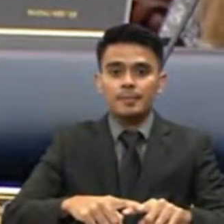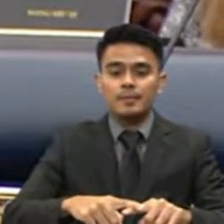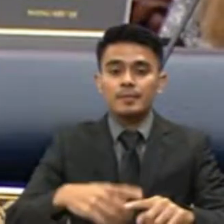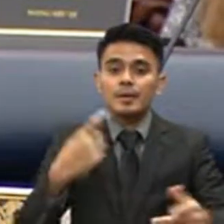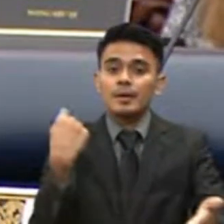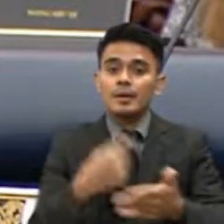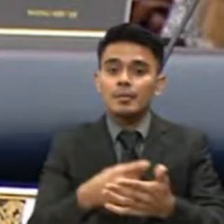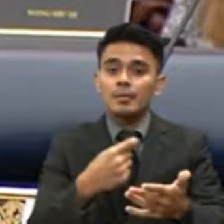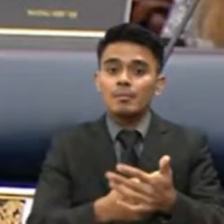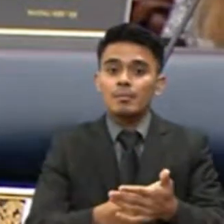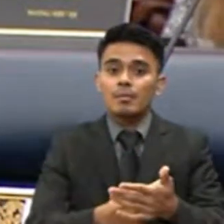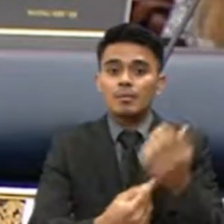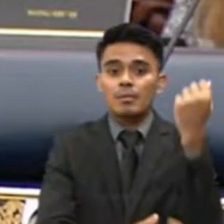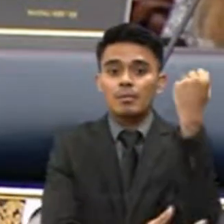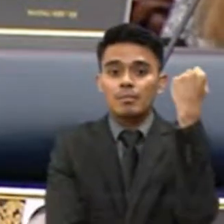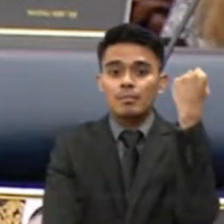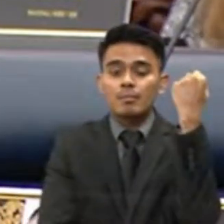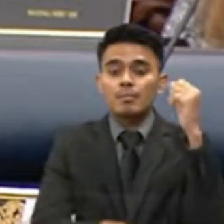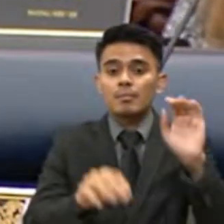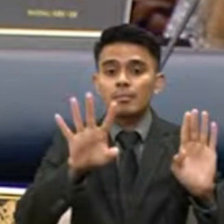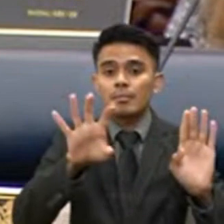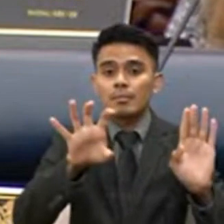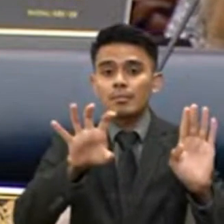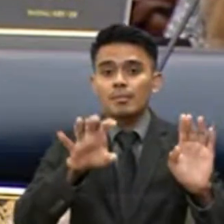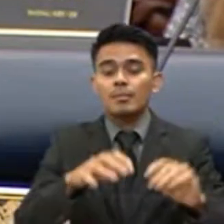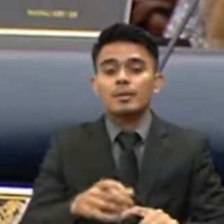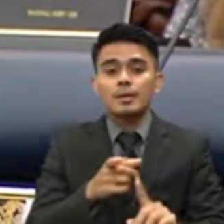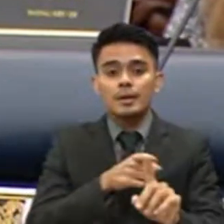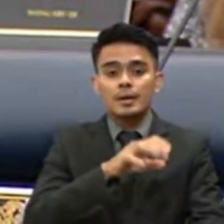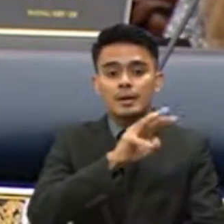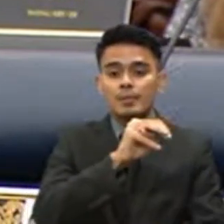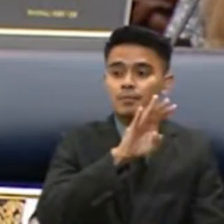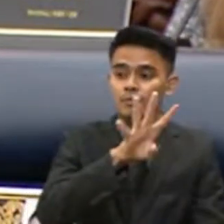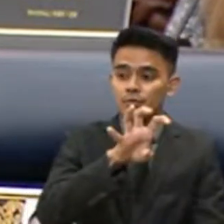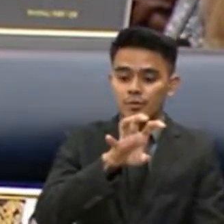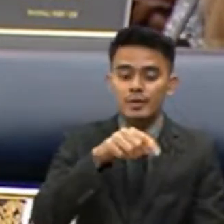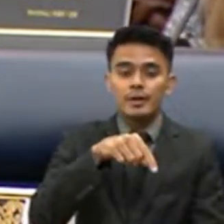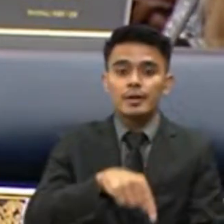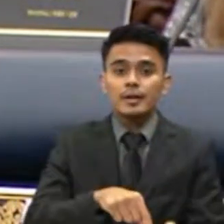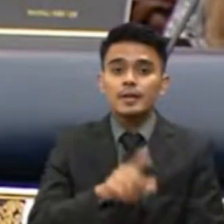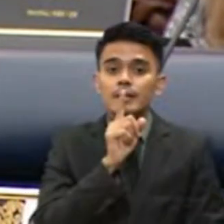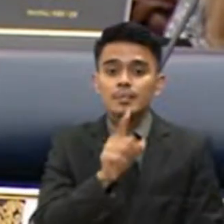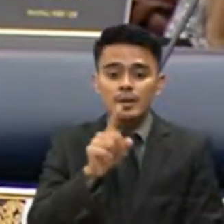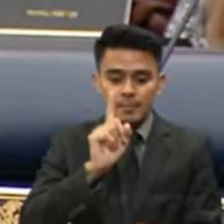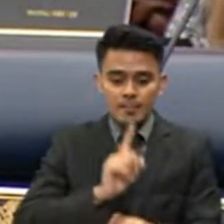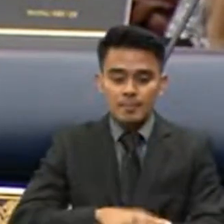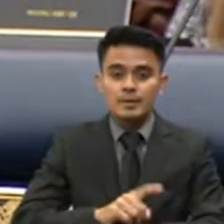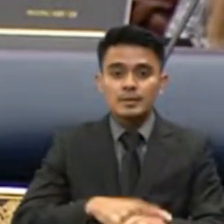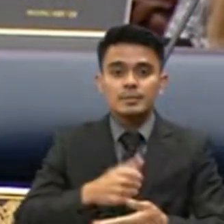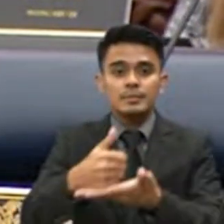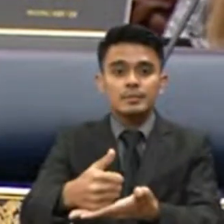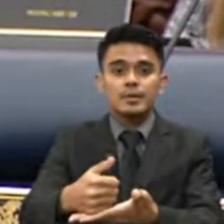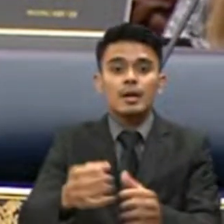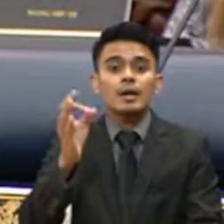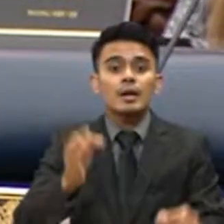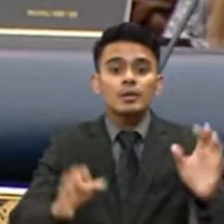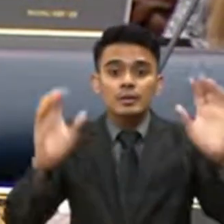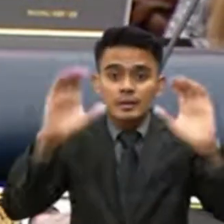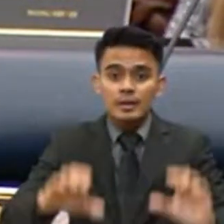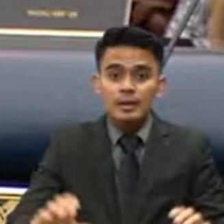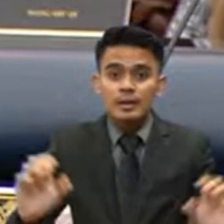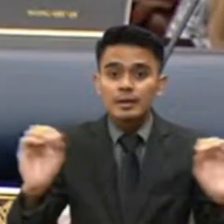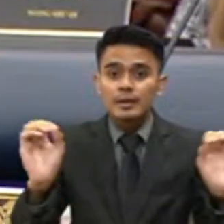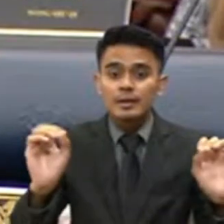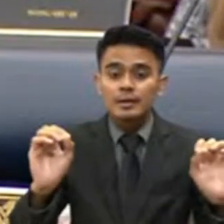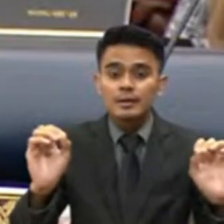ataupun jatuh kepada lebih 70 daripada m4y ini adalah waktu untuk mereka dibantu kalau tidak cari lain pak ee